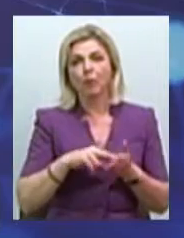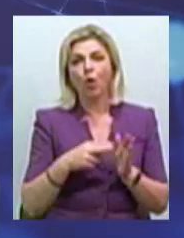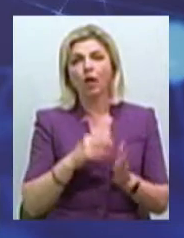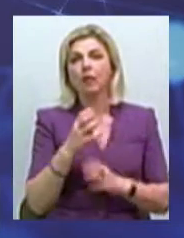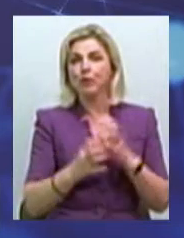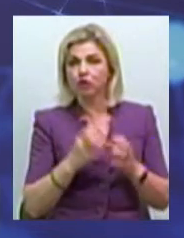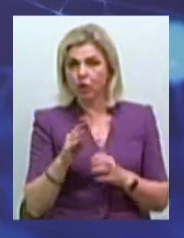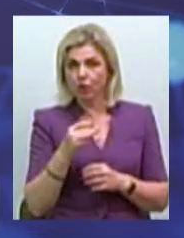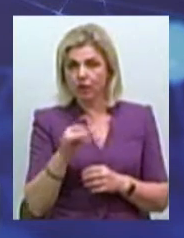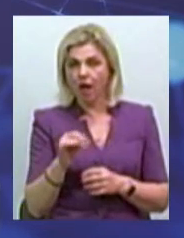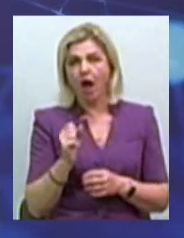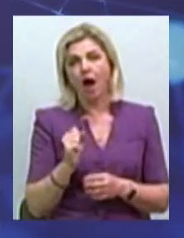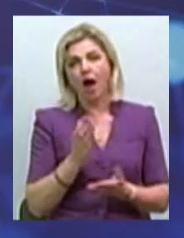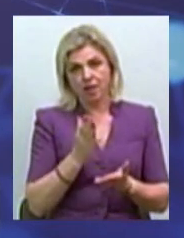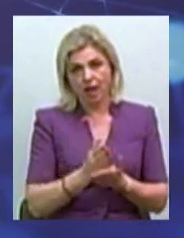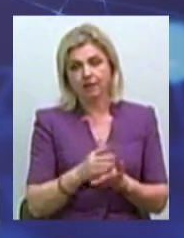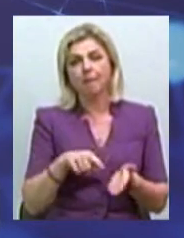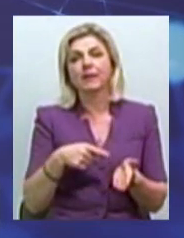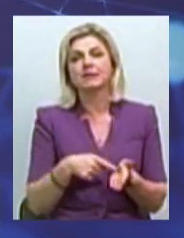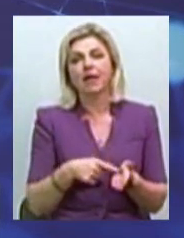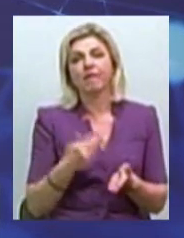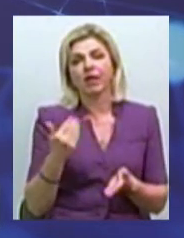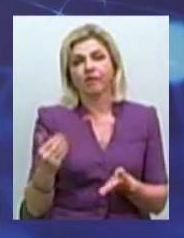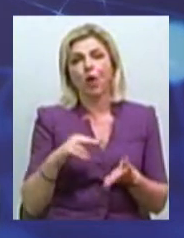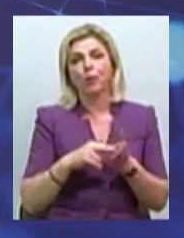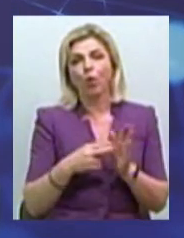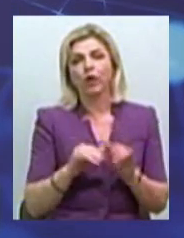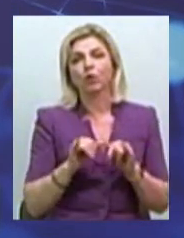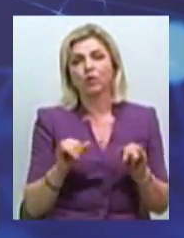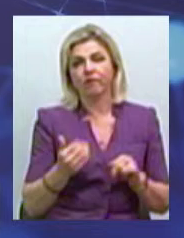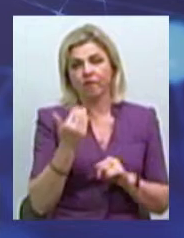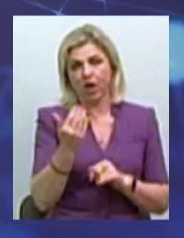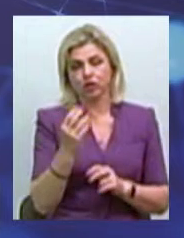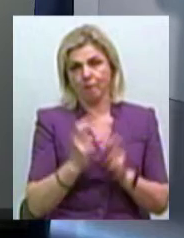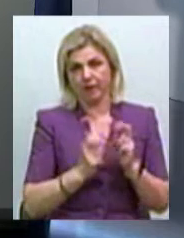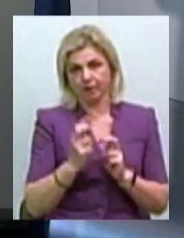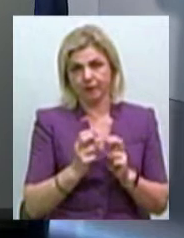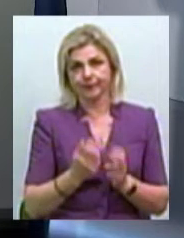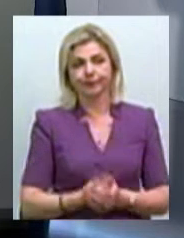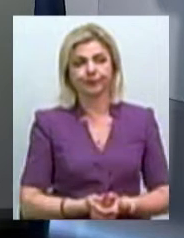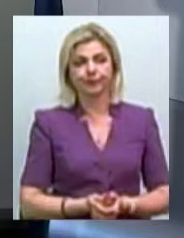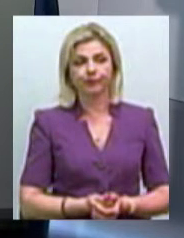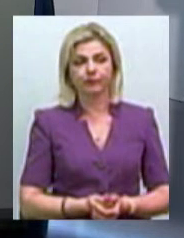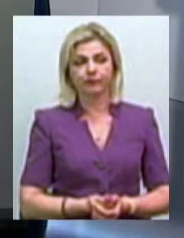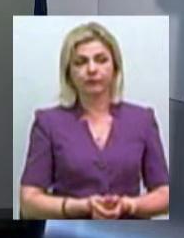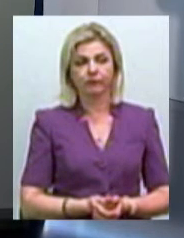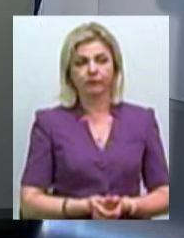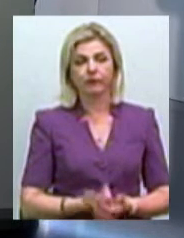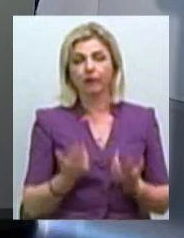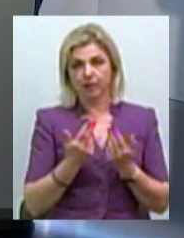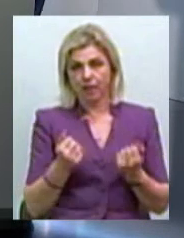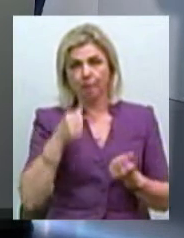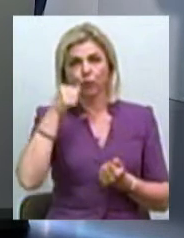чи існує місцевий проект розвитку вашого підприємства? Так, ми минулому